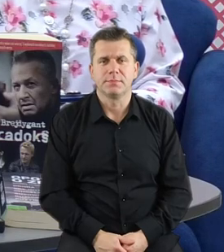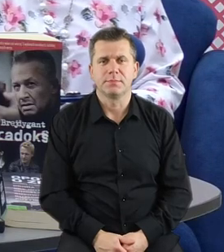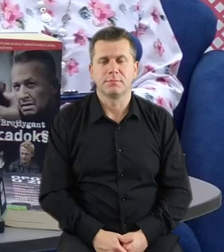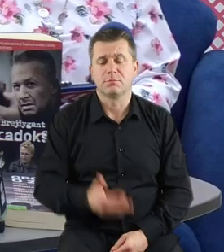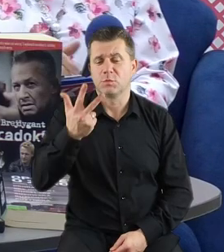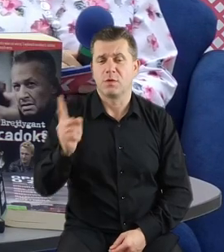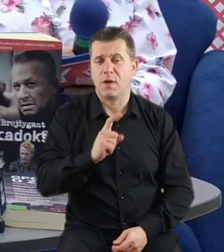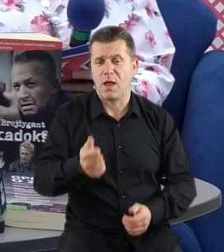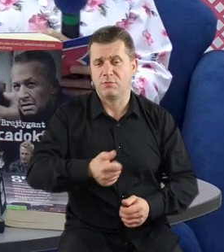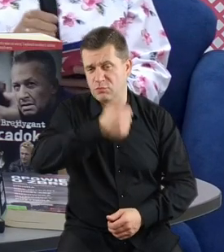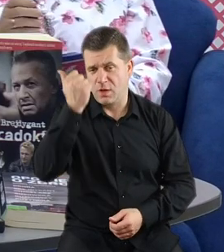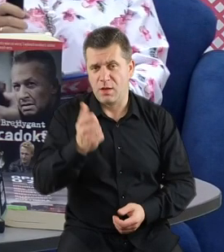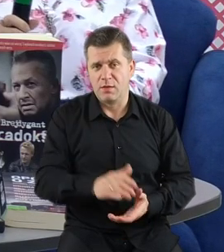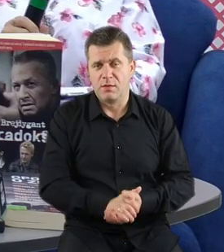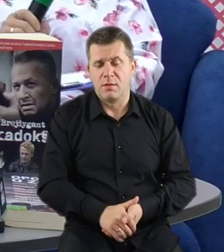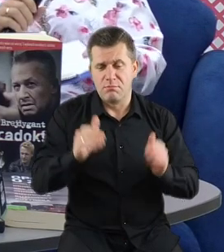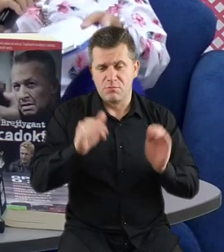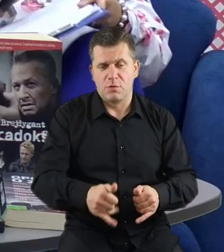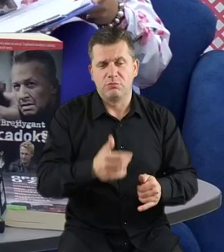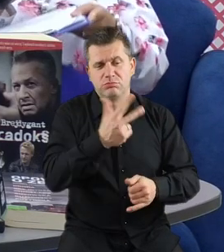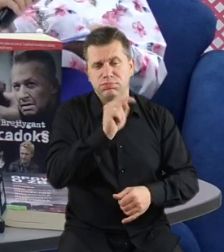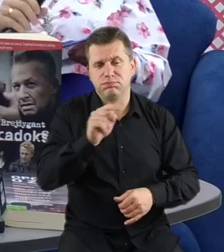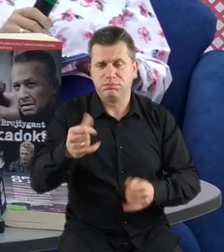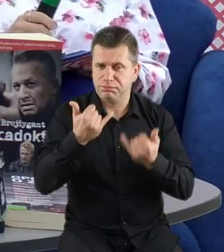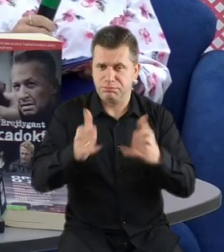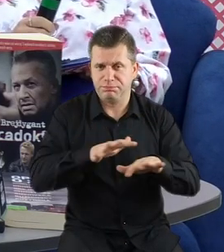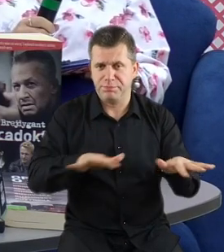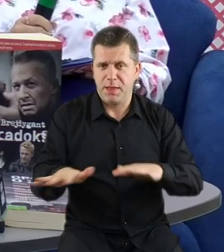trzy razy dziennie potrafię być na trzech różnych planetach, więc